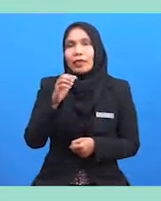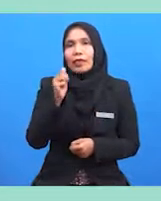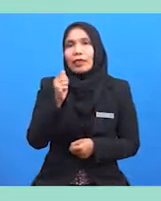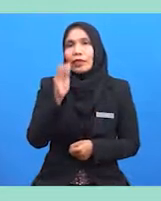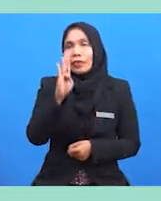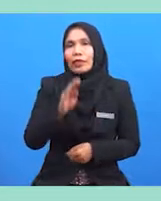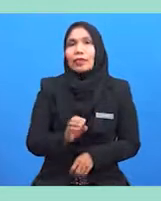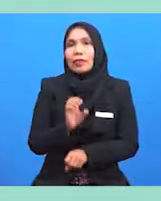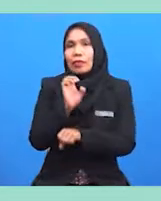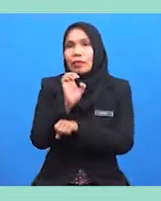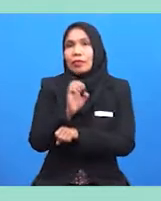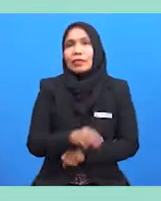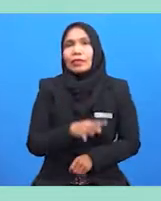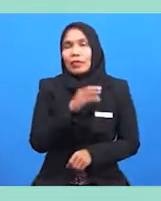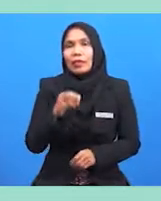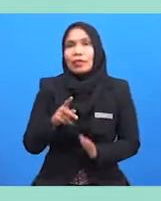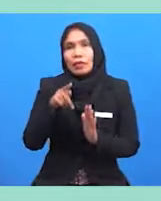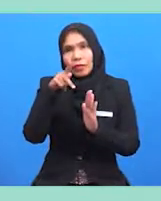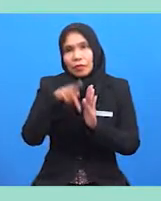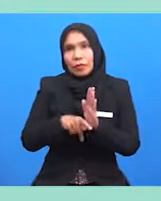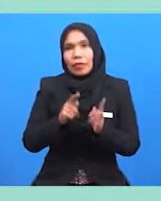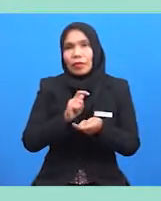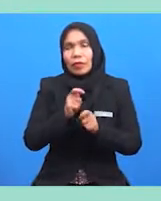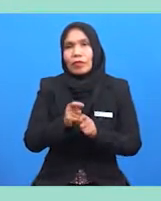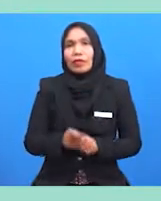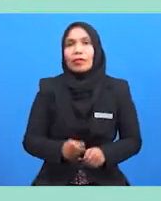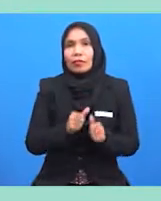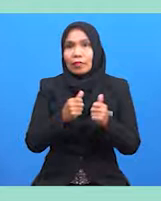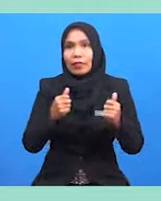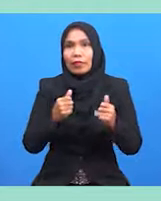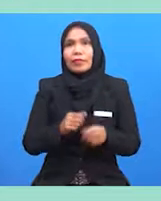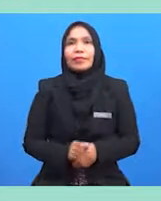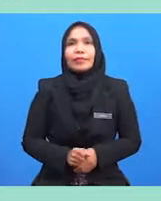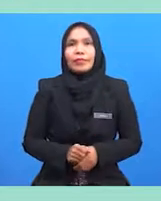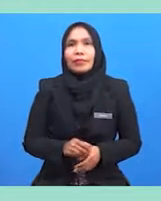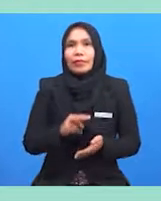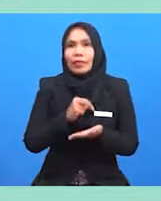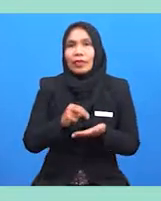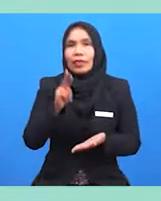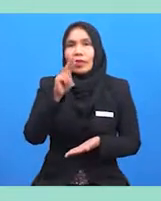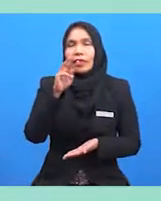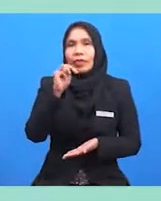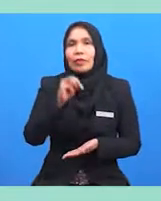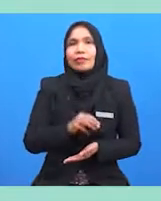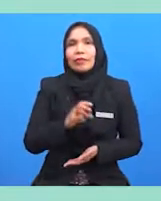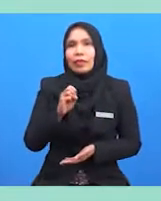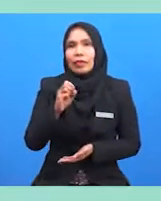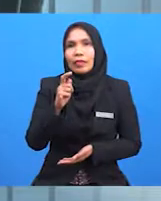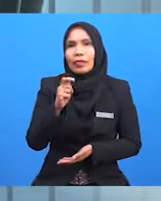Bank Pusat akan memastikan nilai RM stabil pada satu paras yang diingini oleh kerajaan.